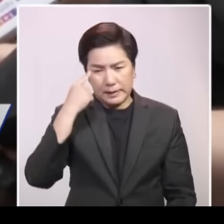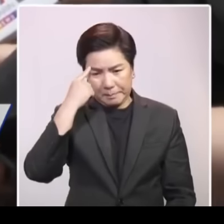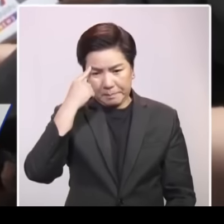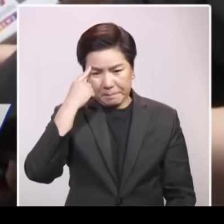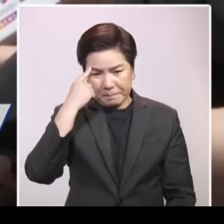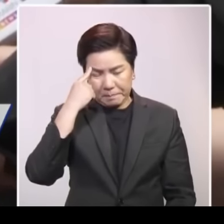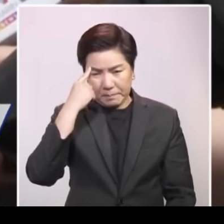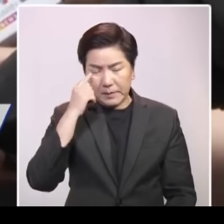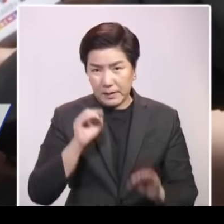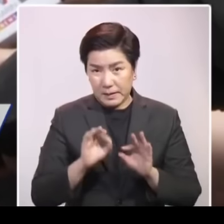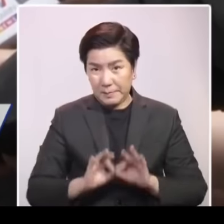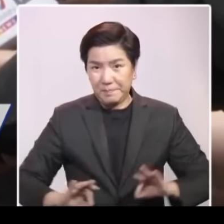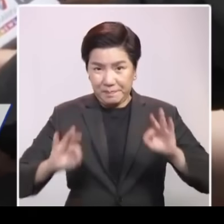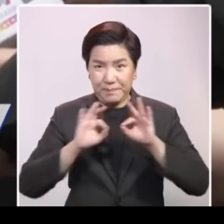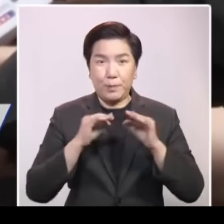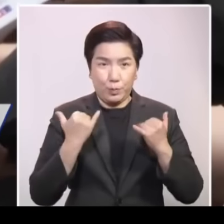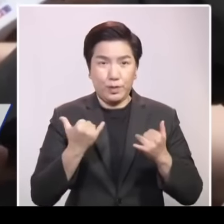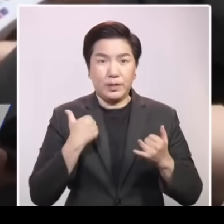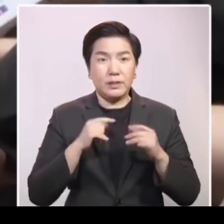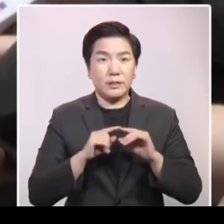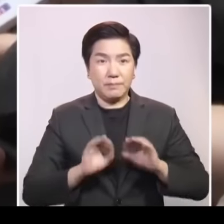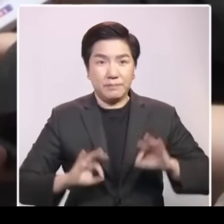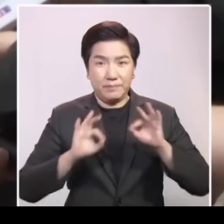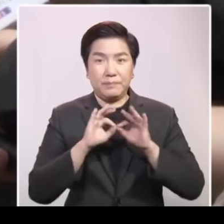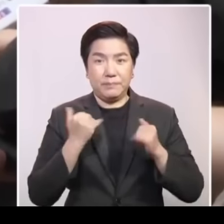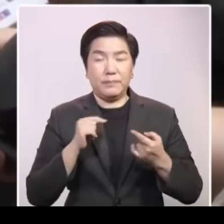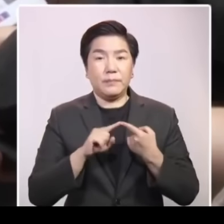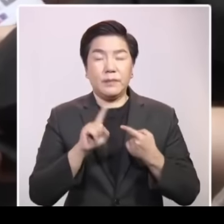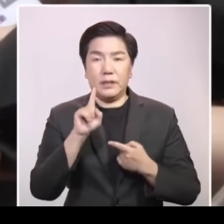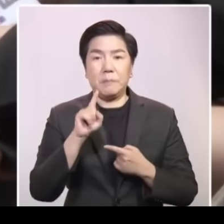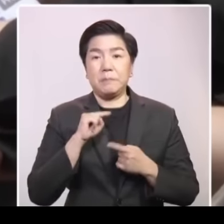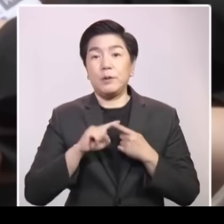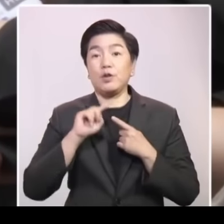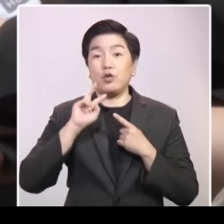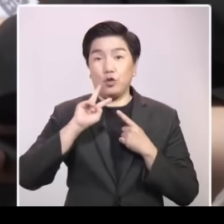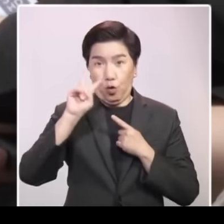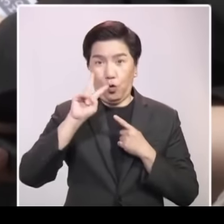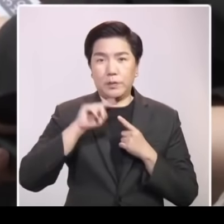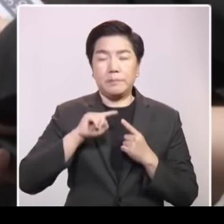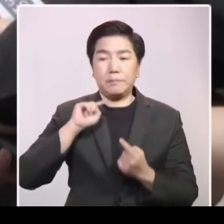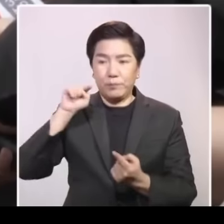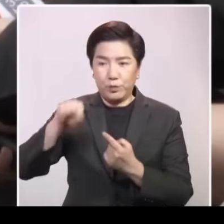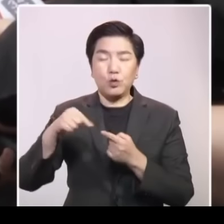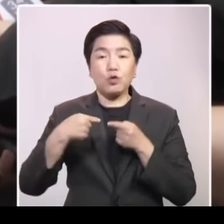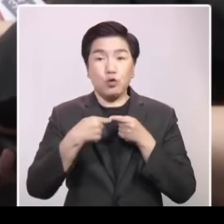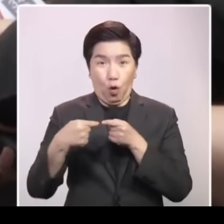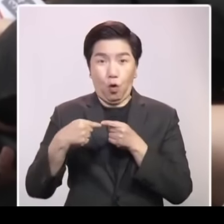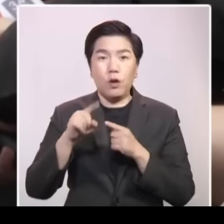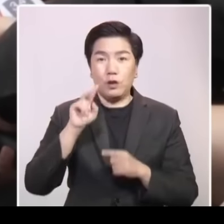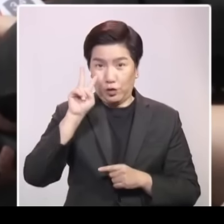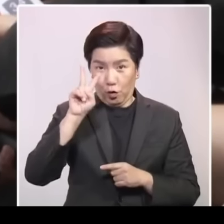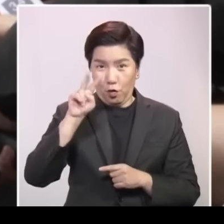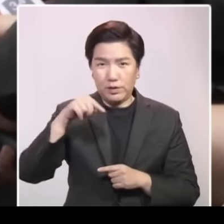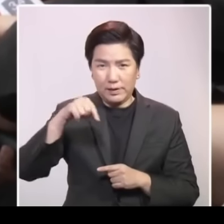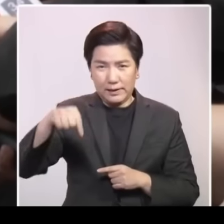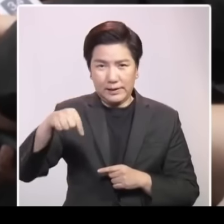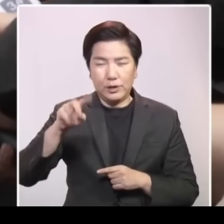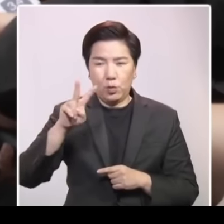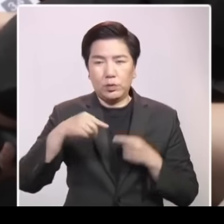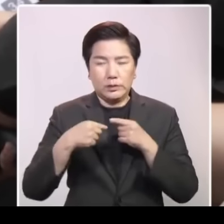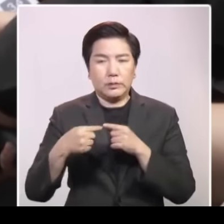ทีเด็ดสำหรับวันนี้นะครับก็คือหมายที่ 2ที่ผมจะไปต่อนะครับแล้วเป็นหมายที่ 2